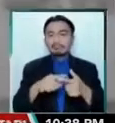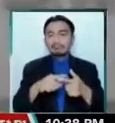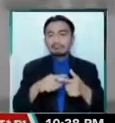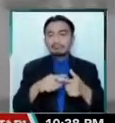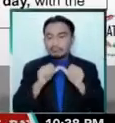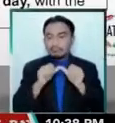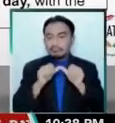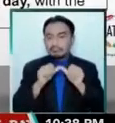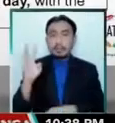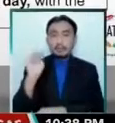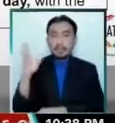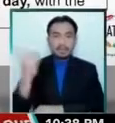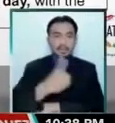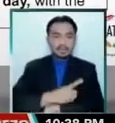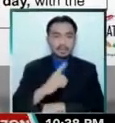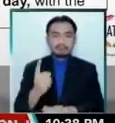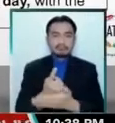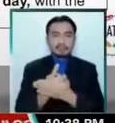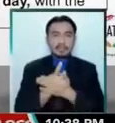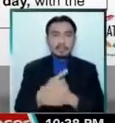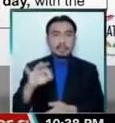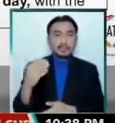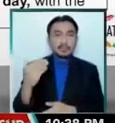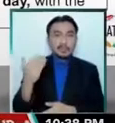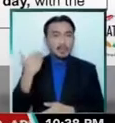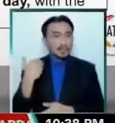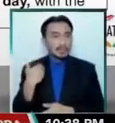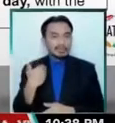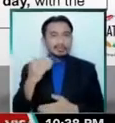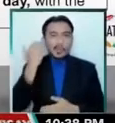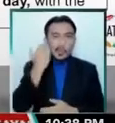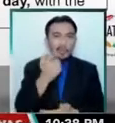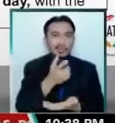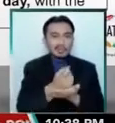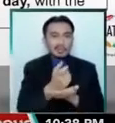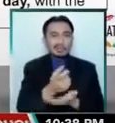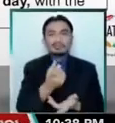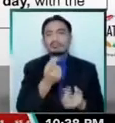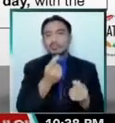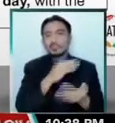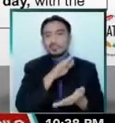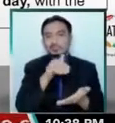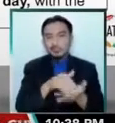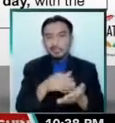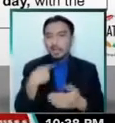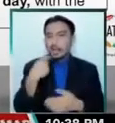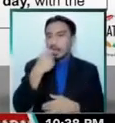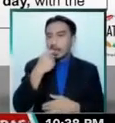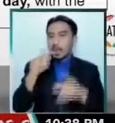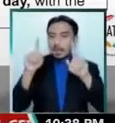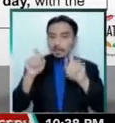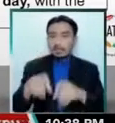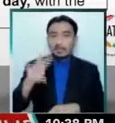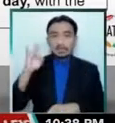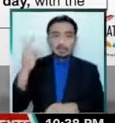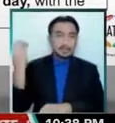Imagine na hindi siya naging part ngayon sa ilalim sa facility-based quarantine, kukunan ng RT-PCR test sa 7 araw. Pero